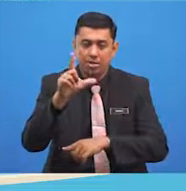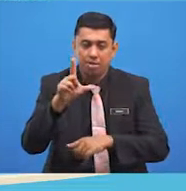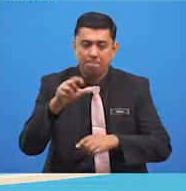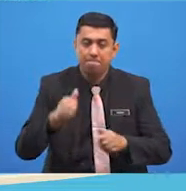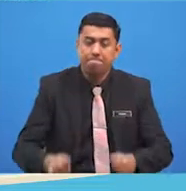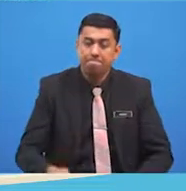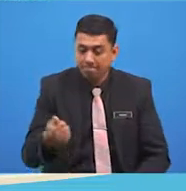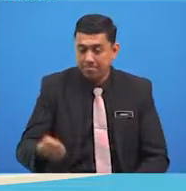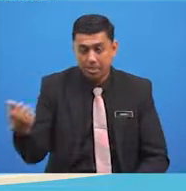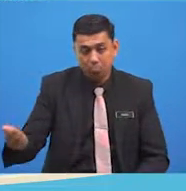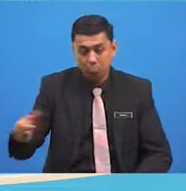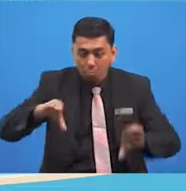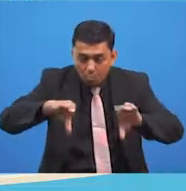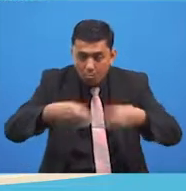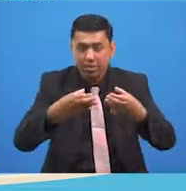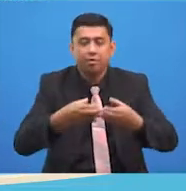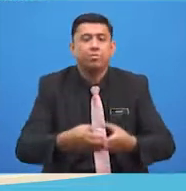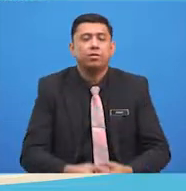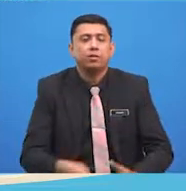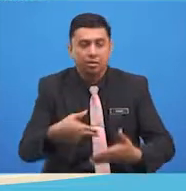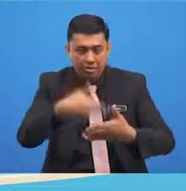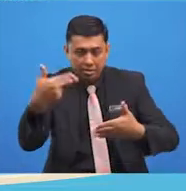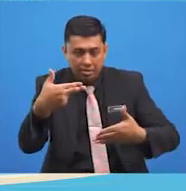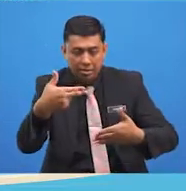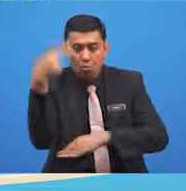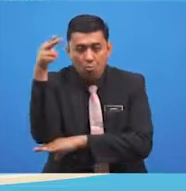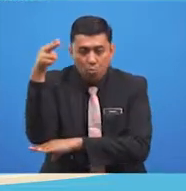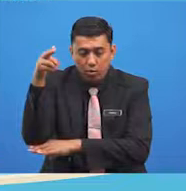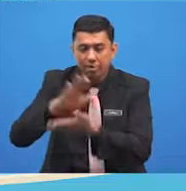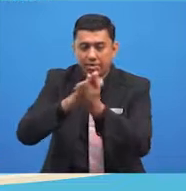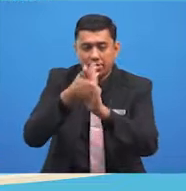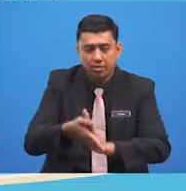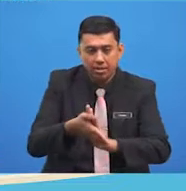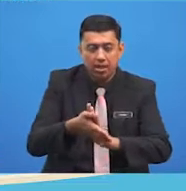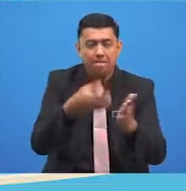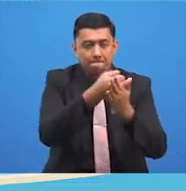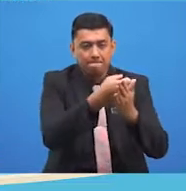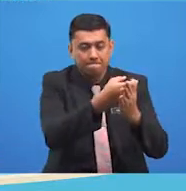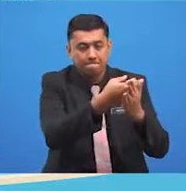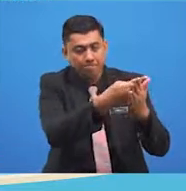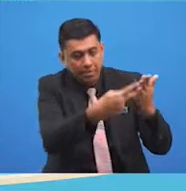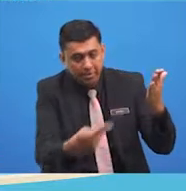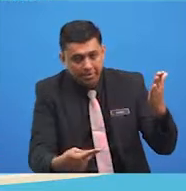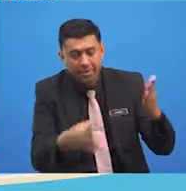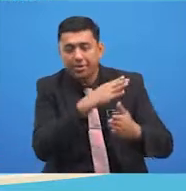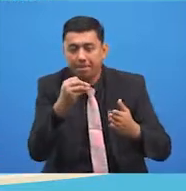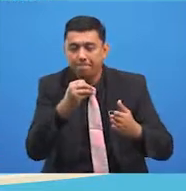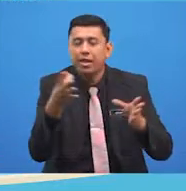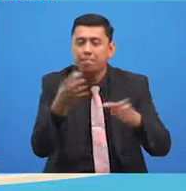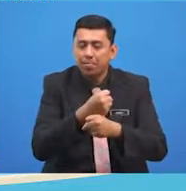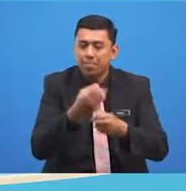perabot dalam industri pembuatan dan hasil hutan telah dijadikan industri kraftangan dan mendapat permintaan